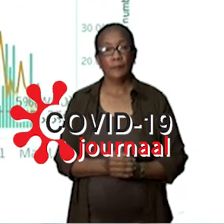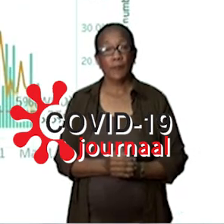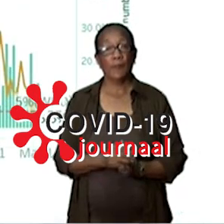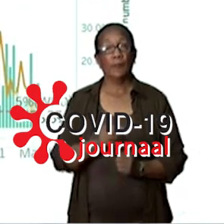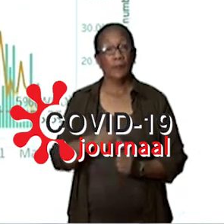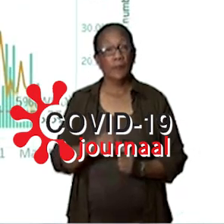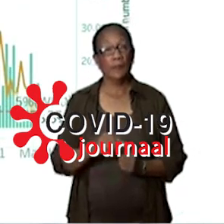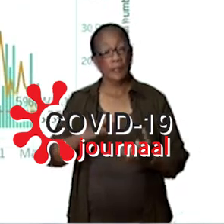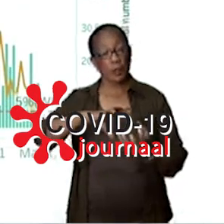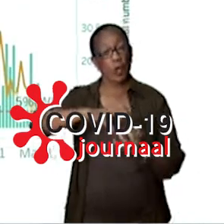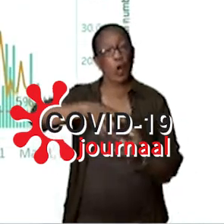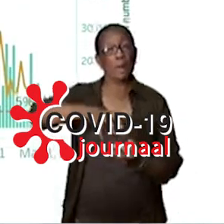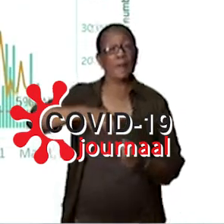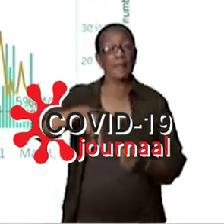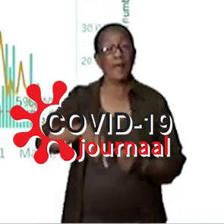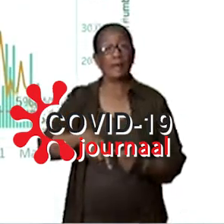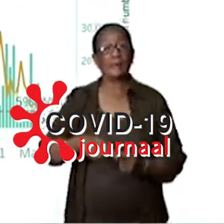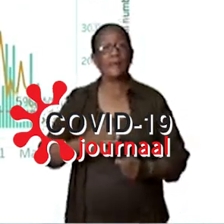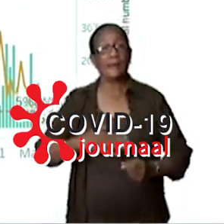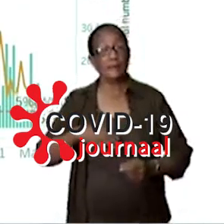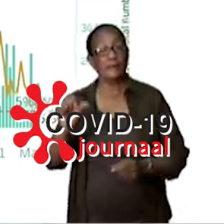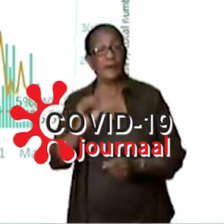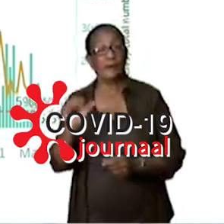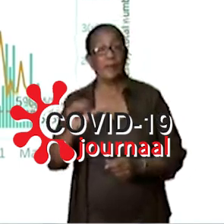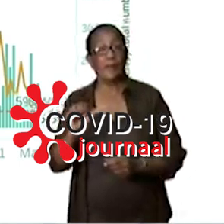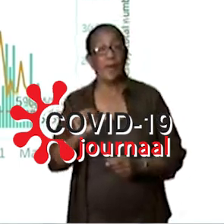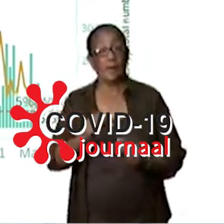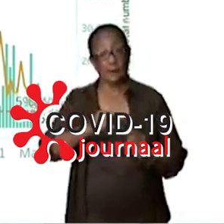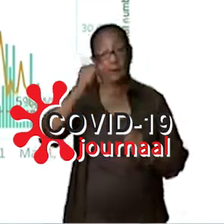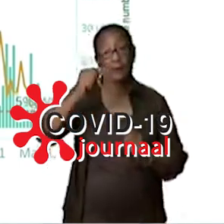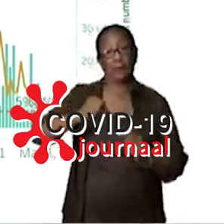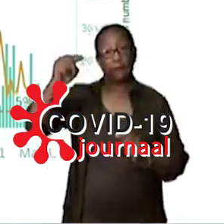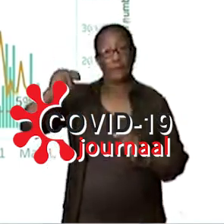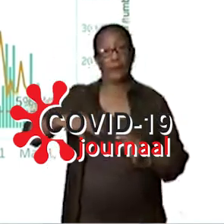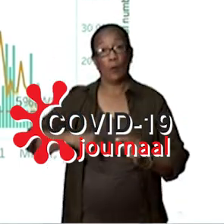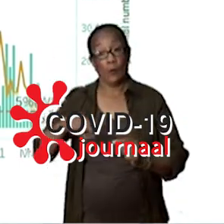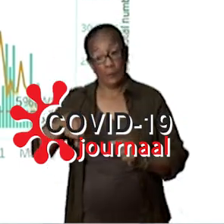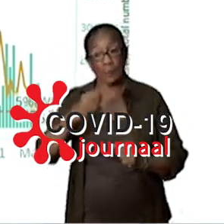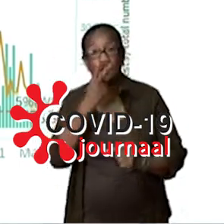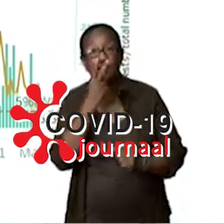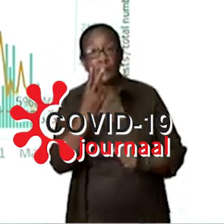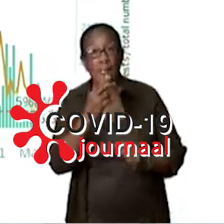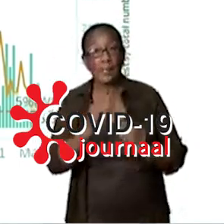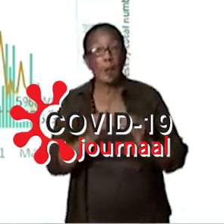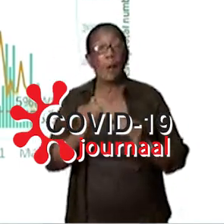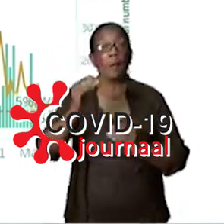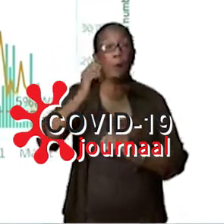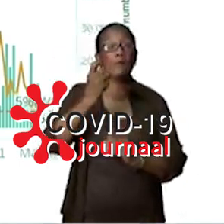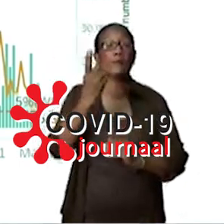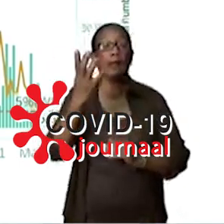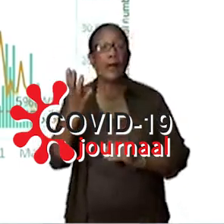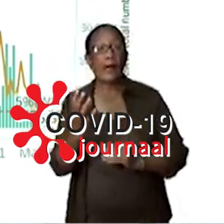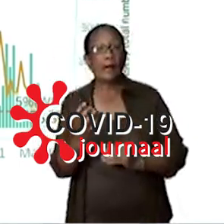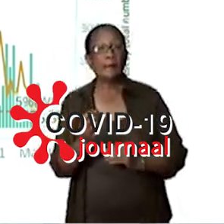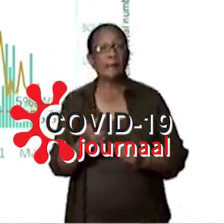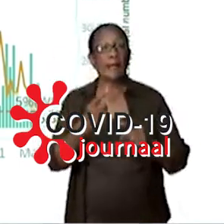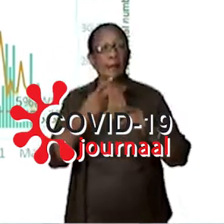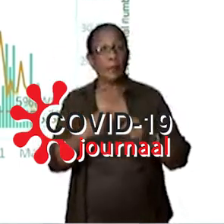Er is een combinatie van die andere grafieken van zo net. Boven het aantal positieve